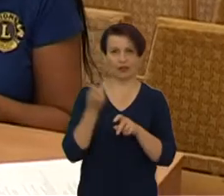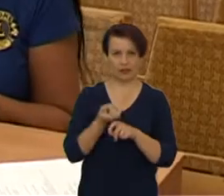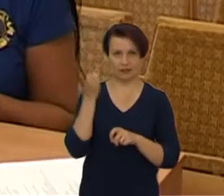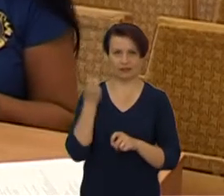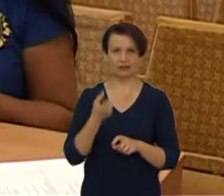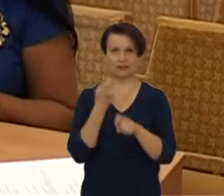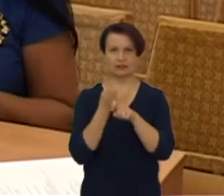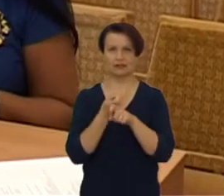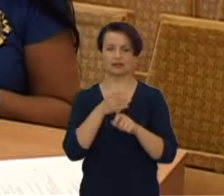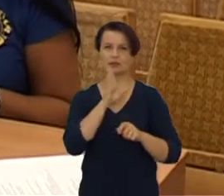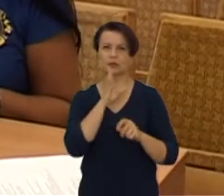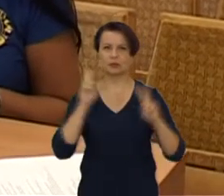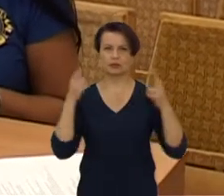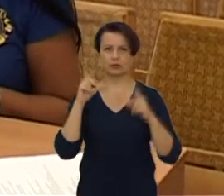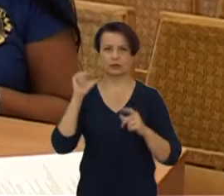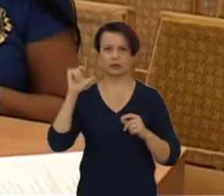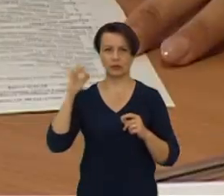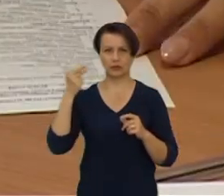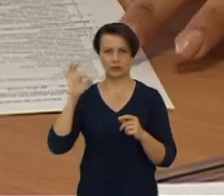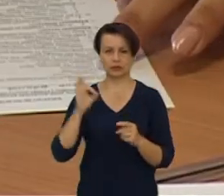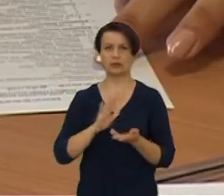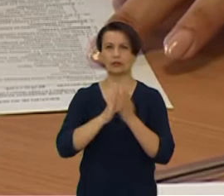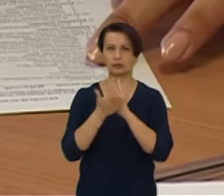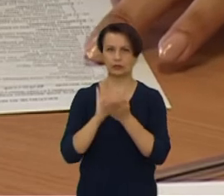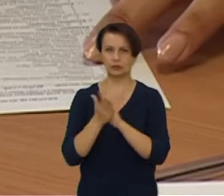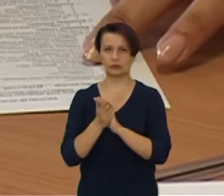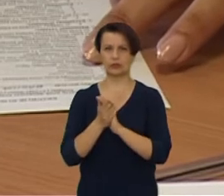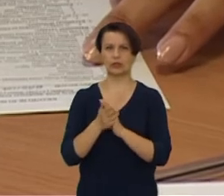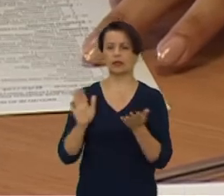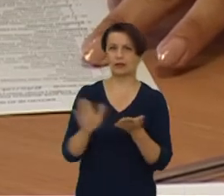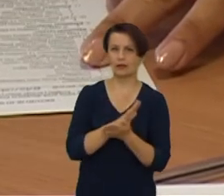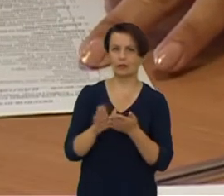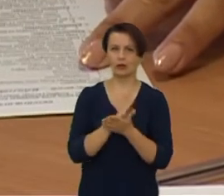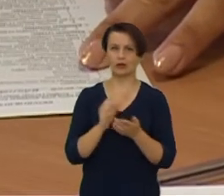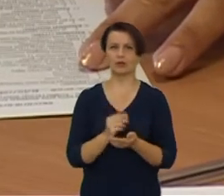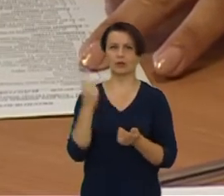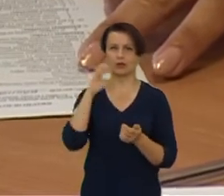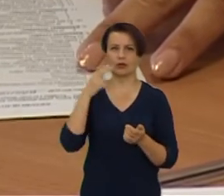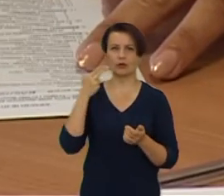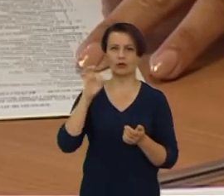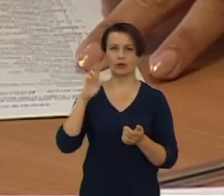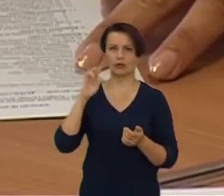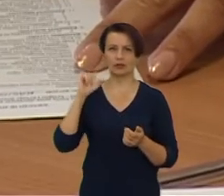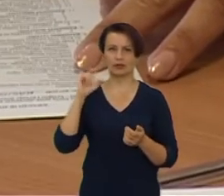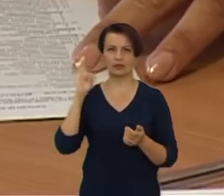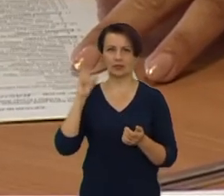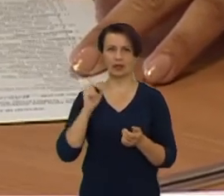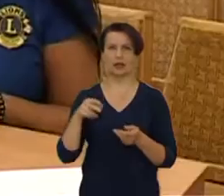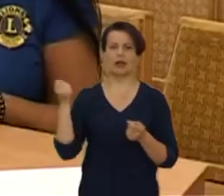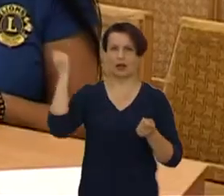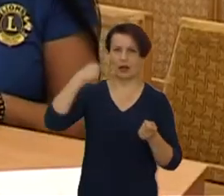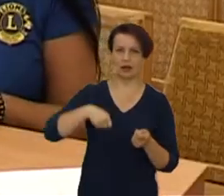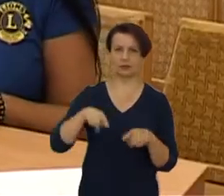Jau antrą kartą Kėdainių moterų klubas Lions surengė neatlygintinos kraujo donorystės akciją, prie kurios prisidėjo ne tik šio klubo